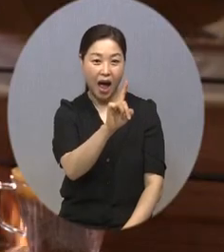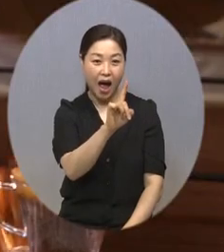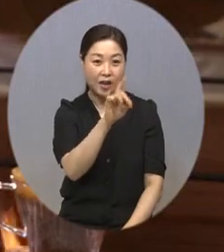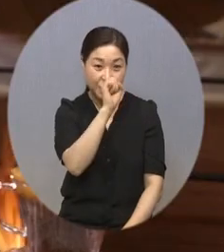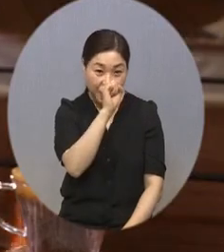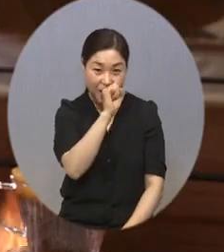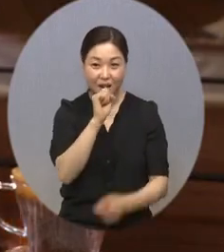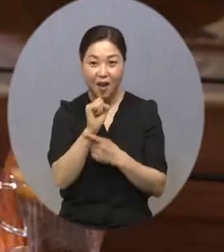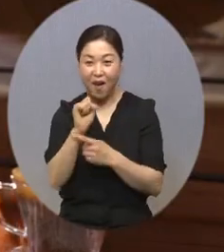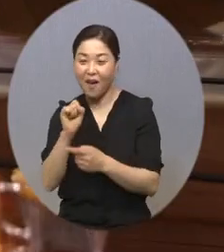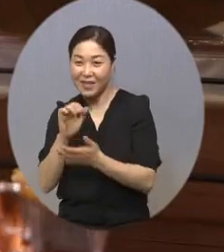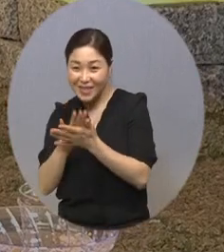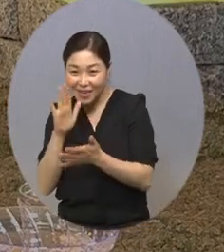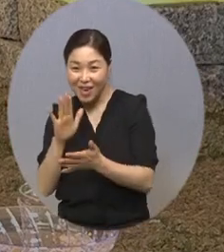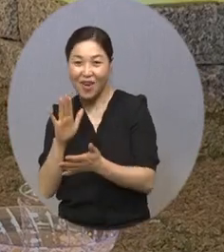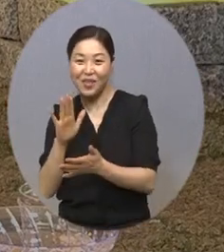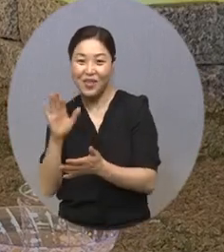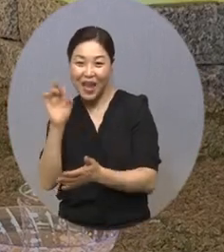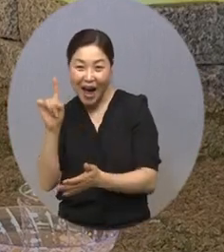아예